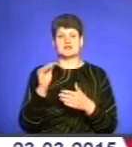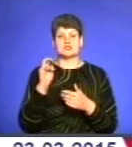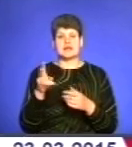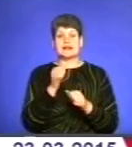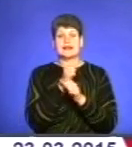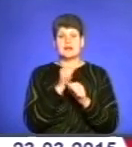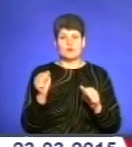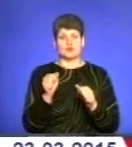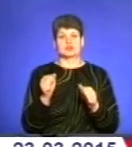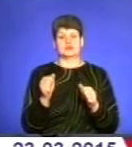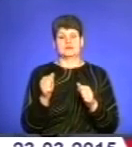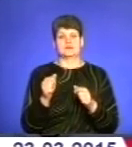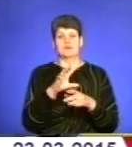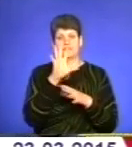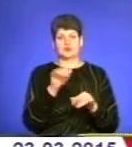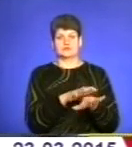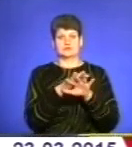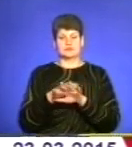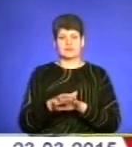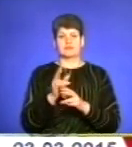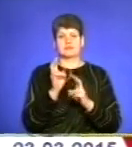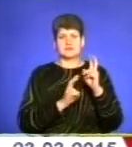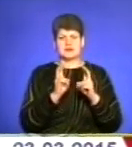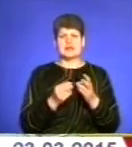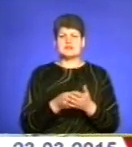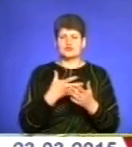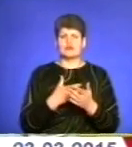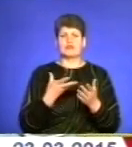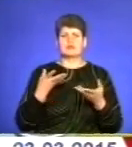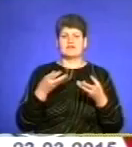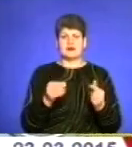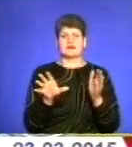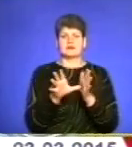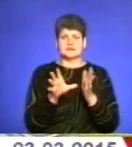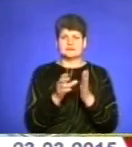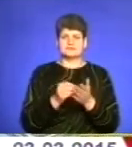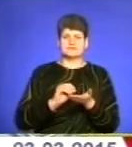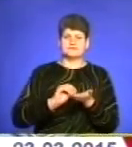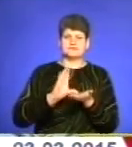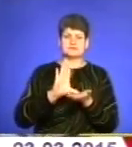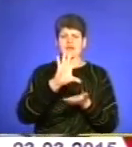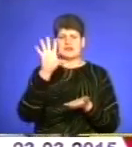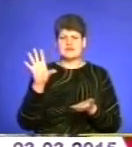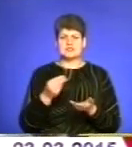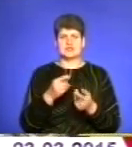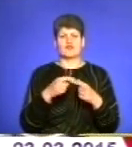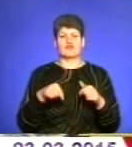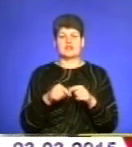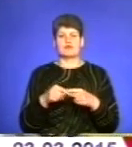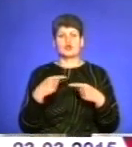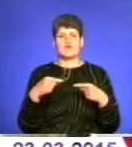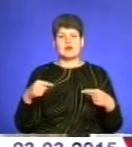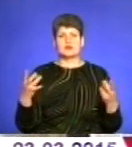може покривати всі витрати підприємств. На ціну впливає значне здорожчання електроенергії і всіх видів товарів, необхідних